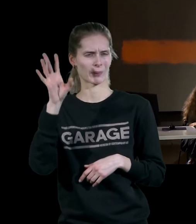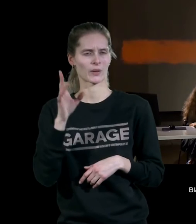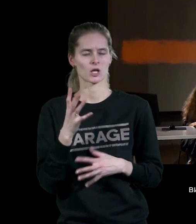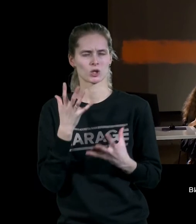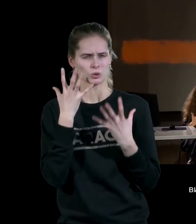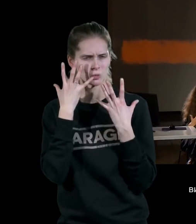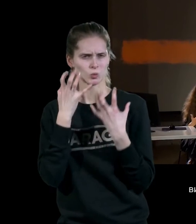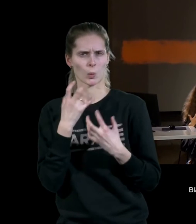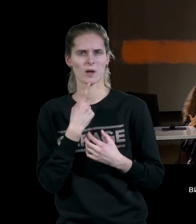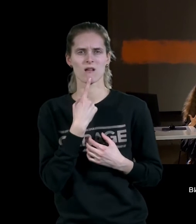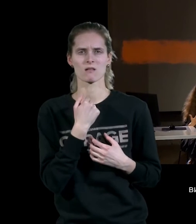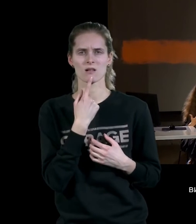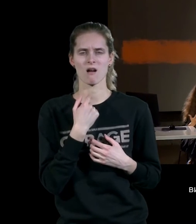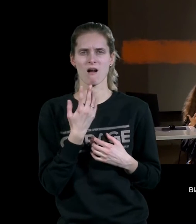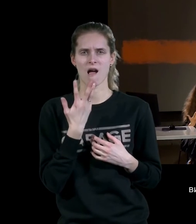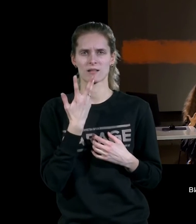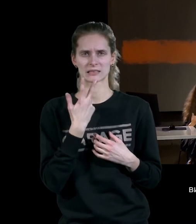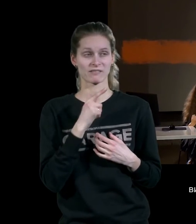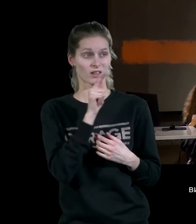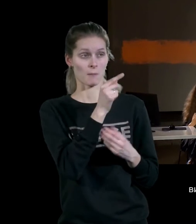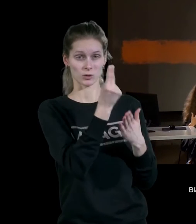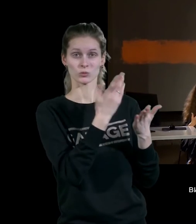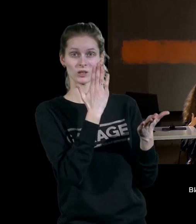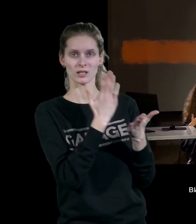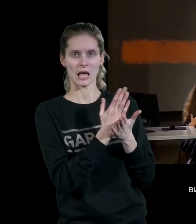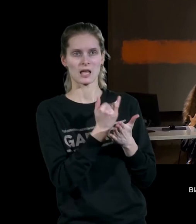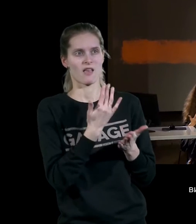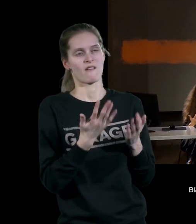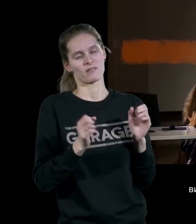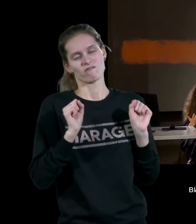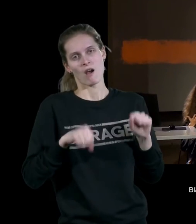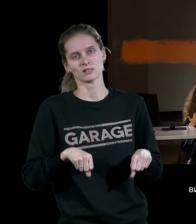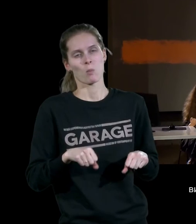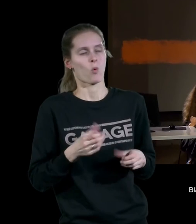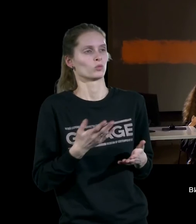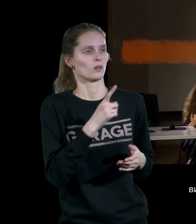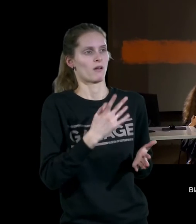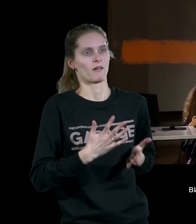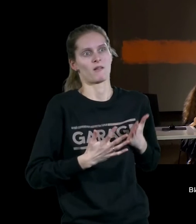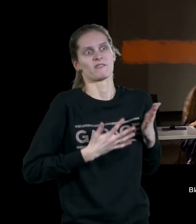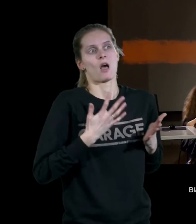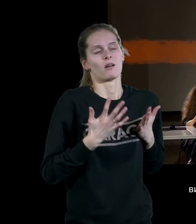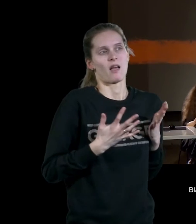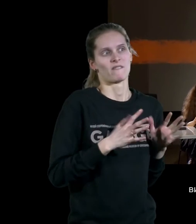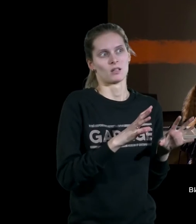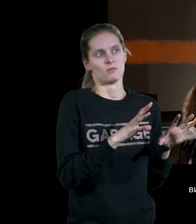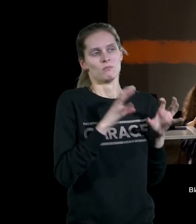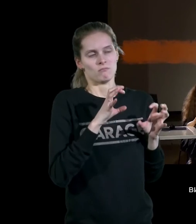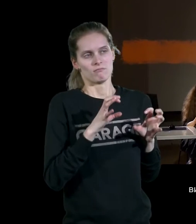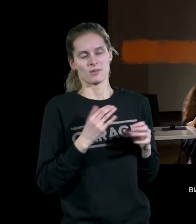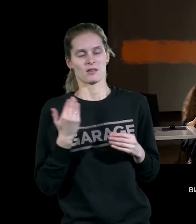этих фресках, видимо, потом каким-то образом, возможно, вдохновил его работы, его живописные абстракции зрелого